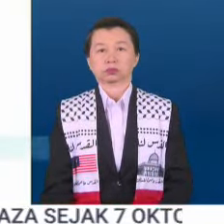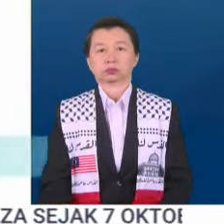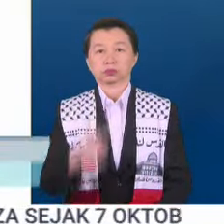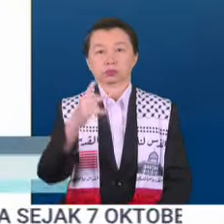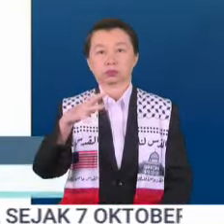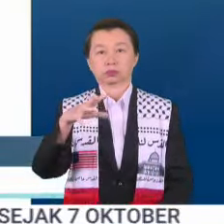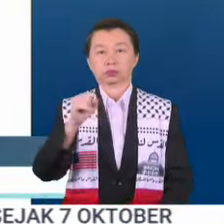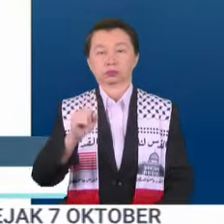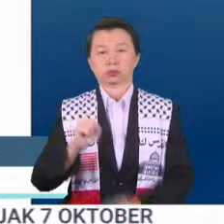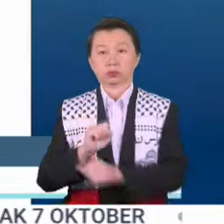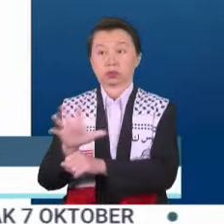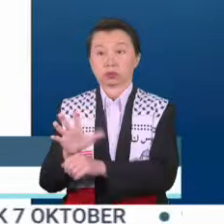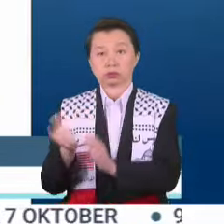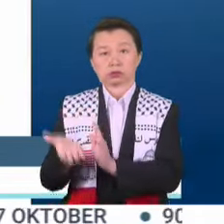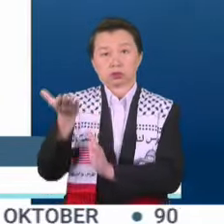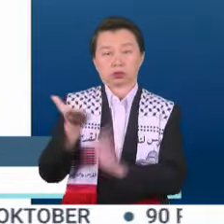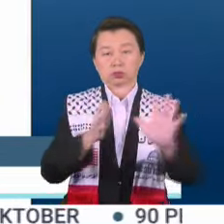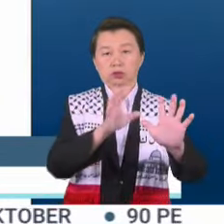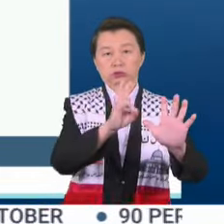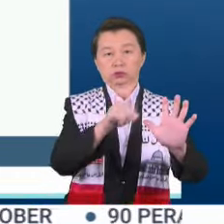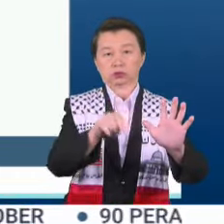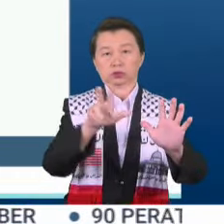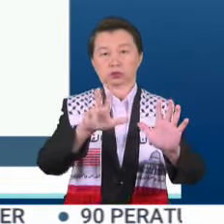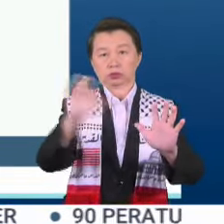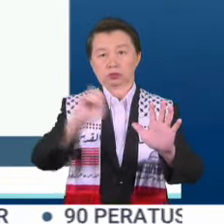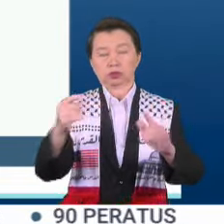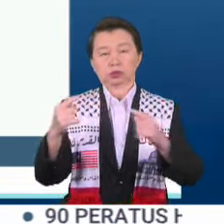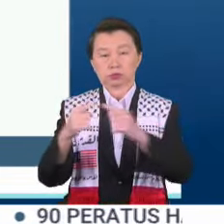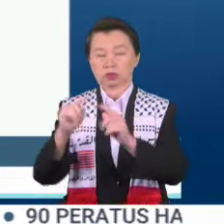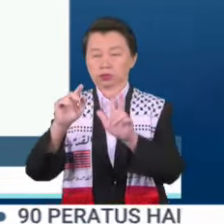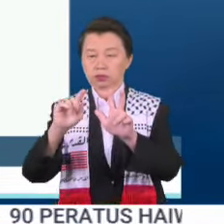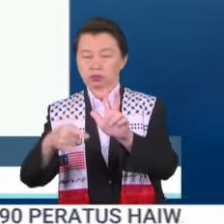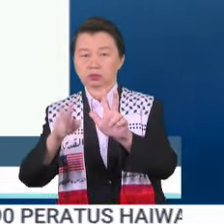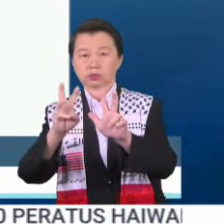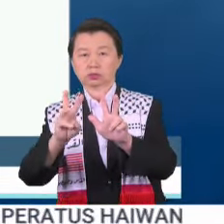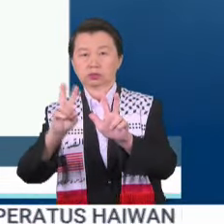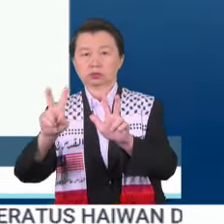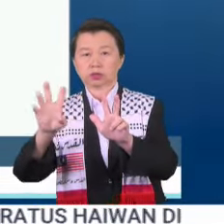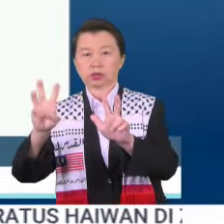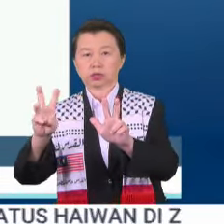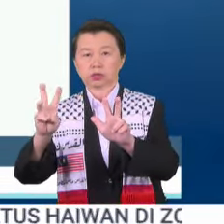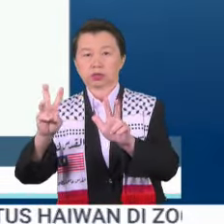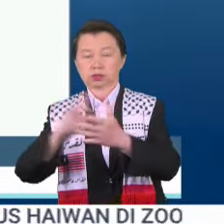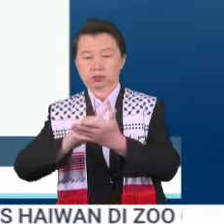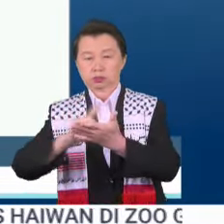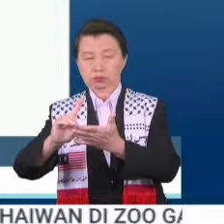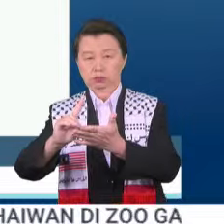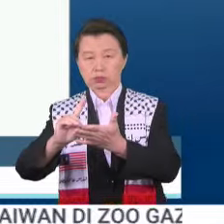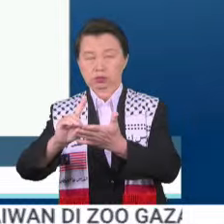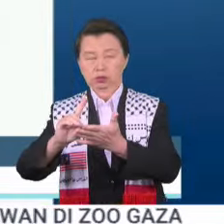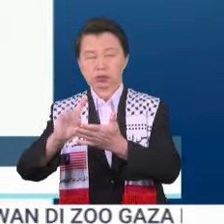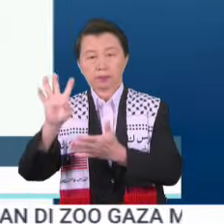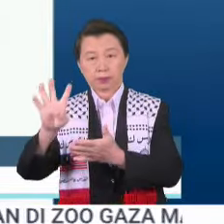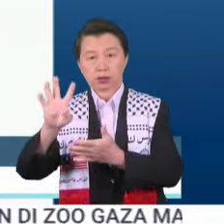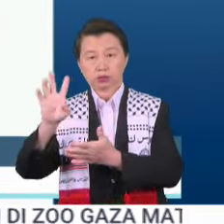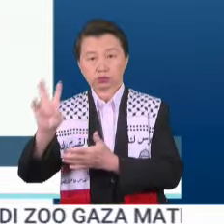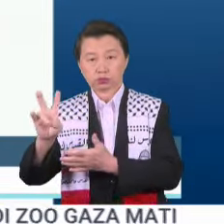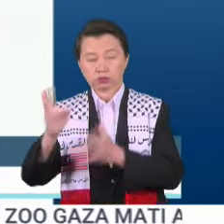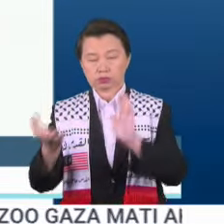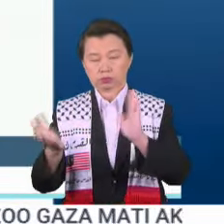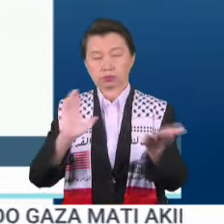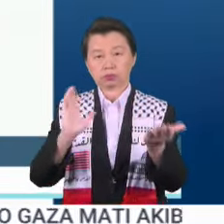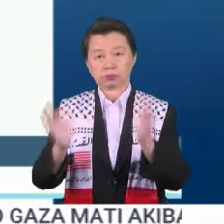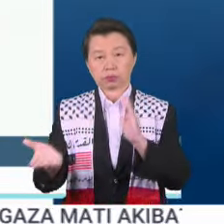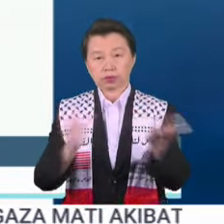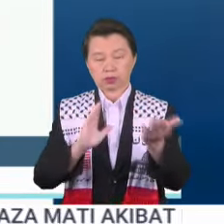Kes COVID-19 meningkat 57.3% kepada 3,626 pada minggu epidemiologi ke-47